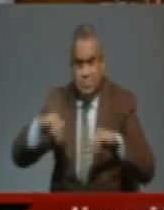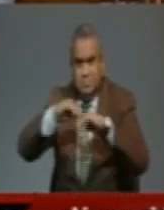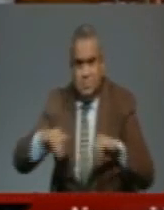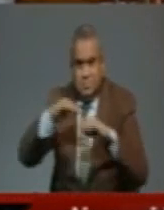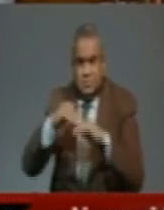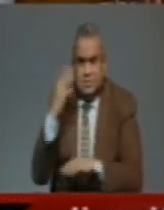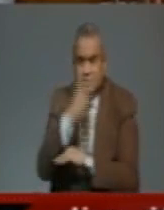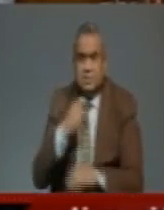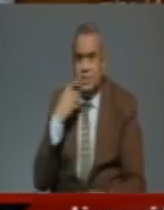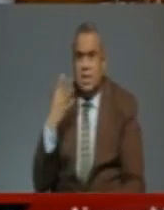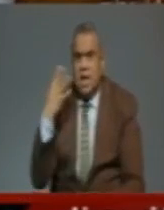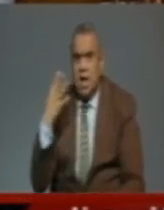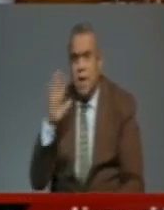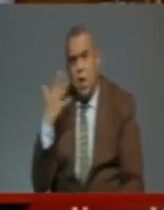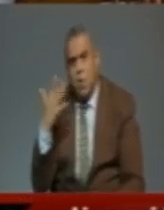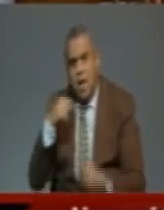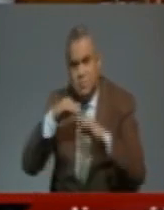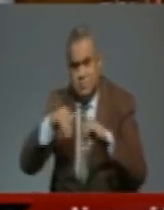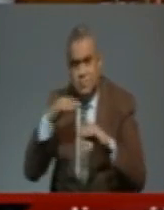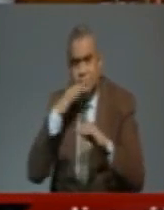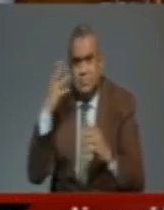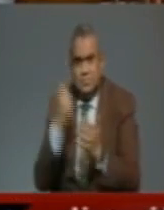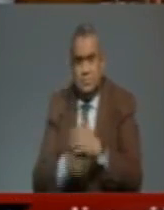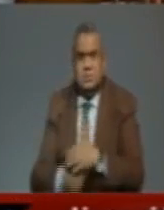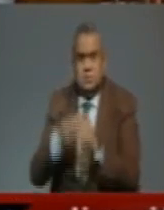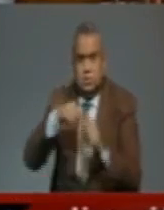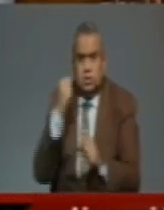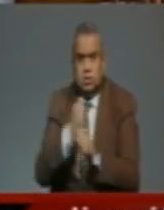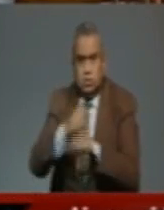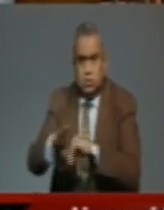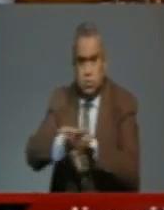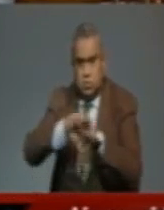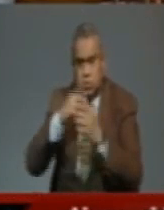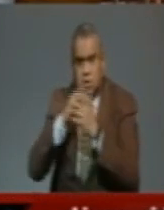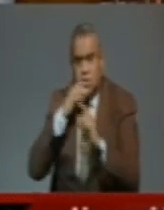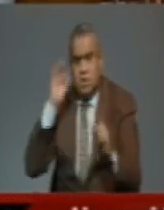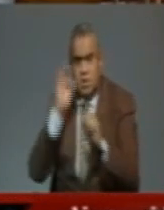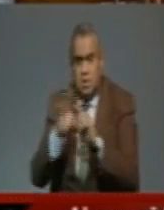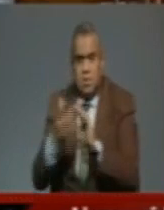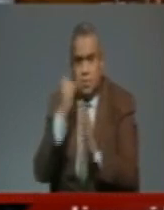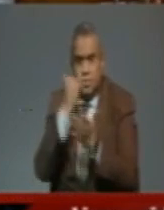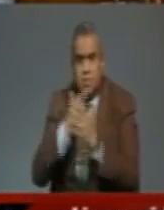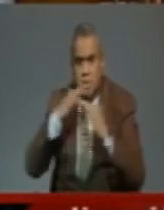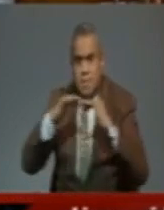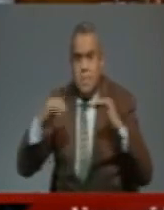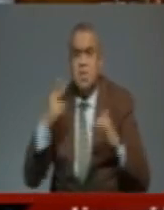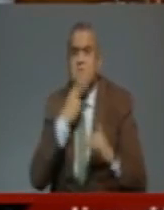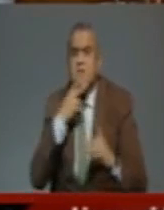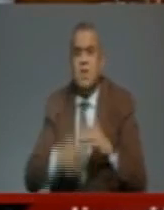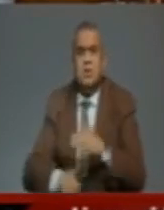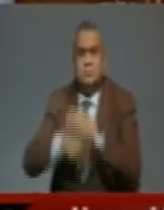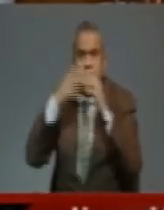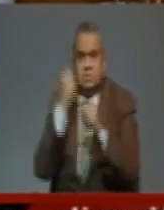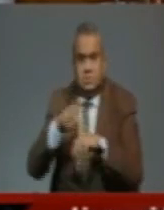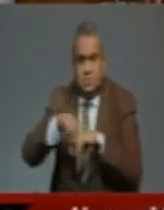اربعه وخمسه فريزه موجودين عندنا. اصبح عندنا القدره اللي في اي وقت حضرتك تقول اعملوا مينا بالشكل ده نقدر نعملها طالما امتلكنا